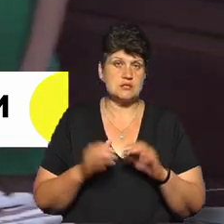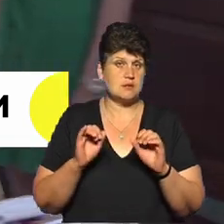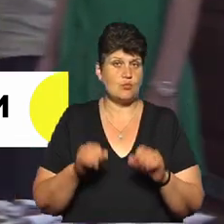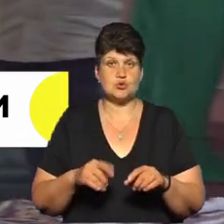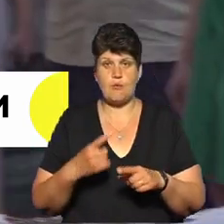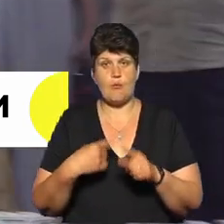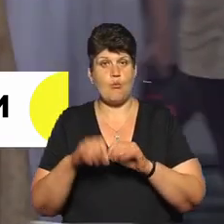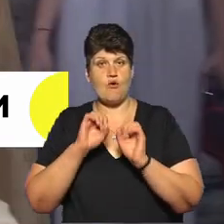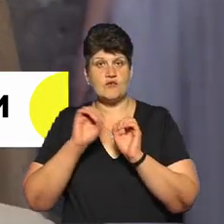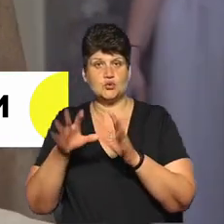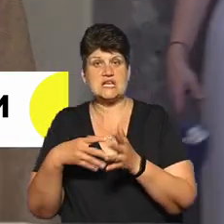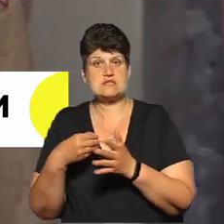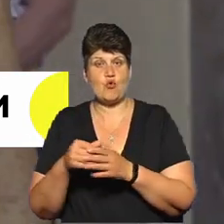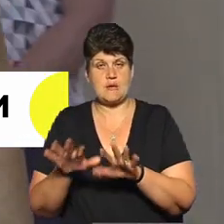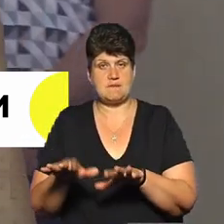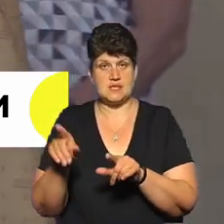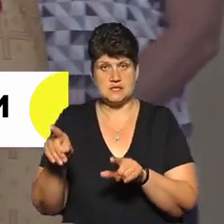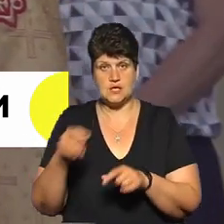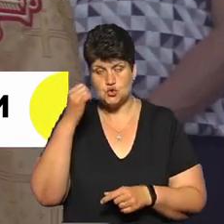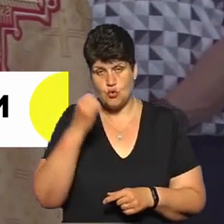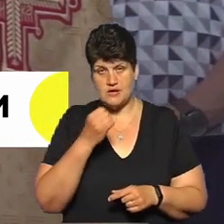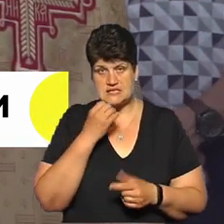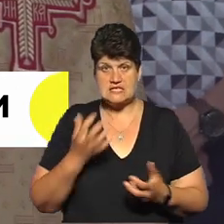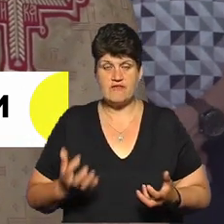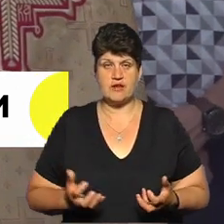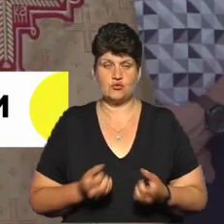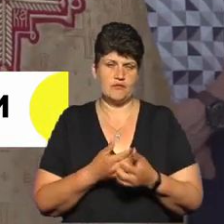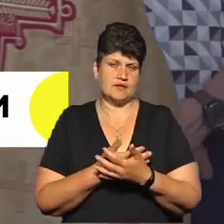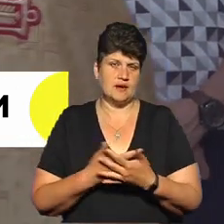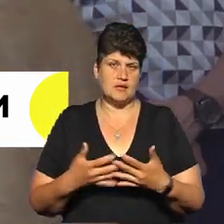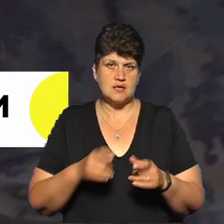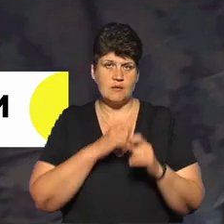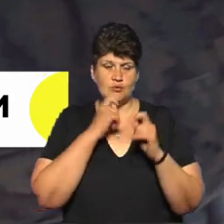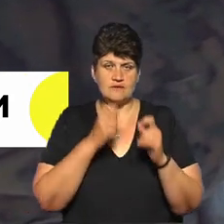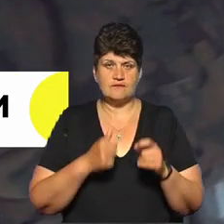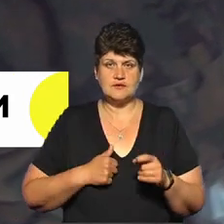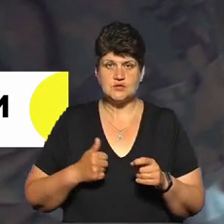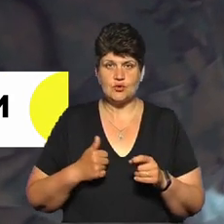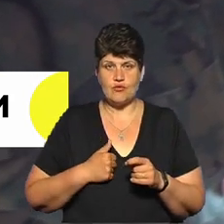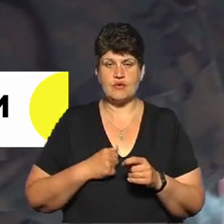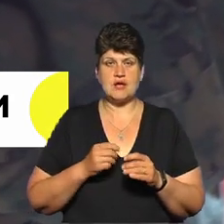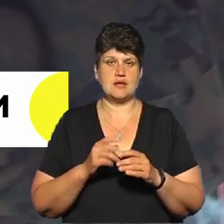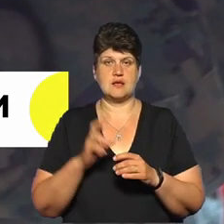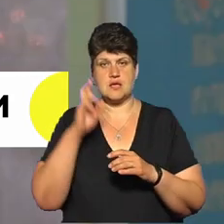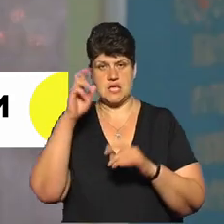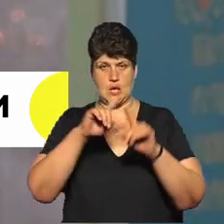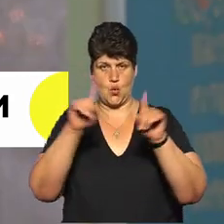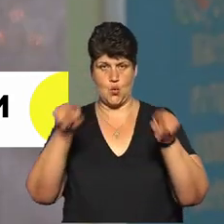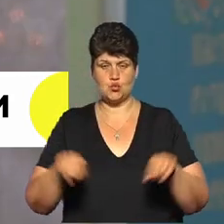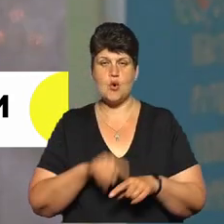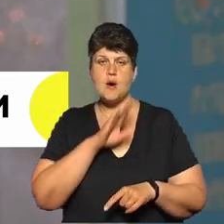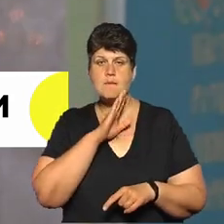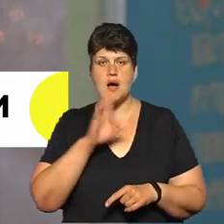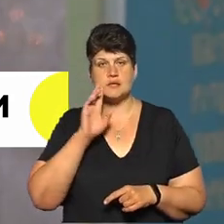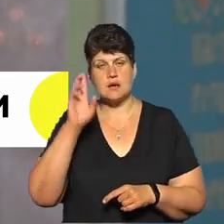місце. Щоб подякувати за врятовані речі, священик подарував військовим ікони Зарваницької Матері Божої. Каже, це копія чудотворних ікон,